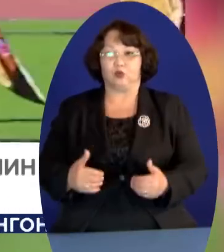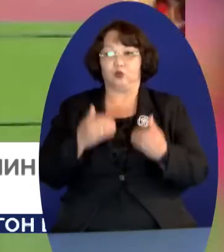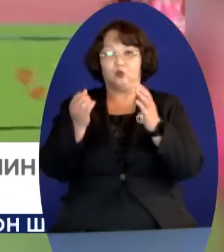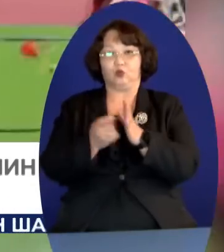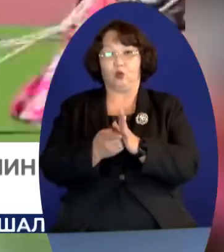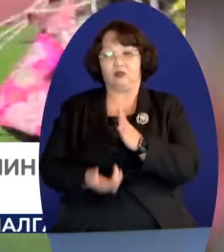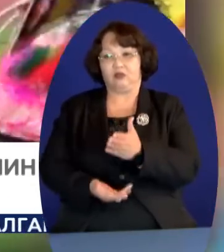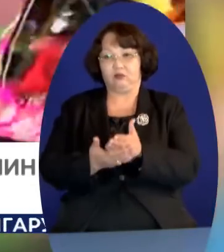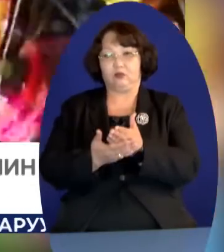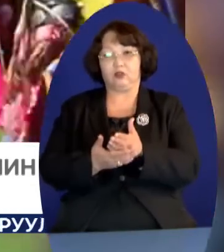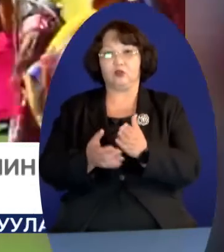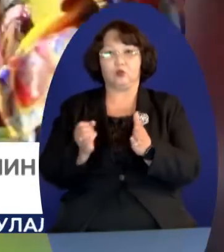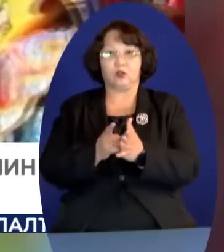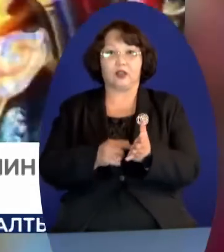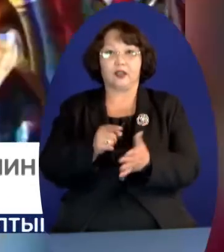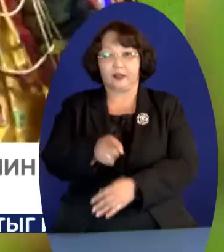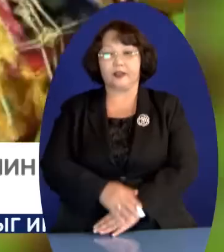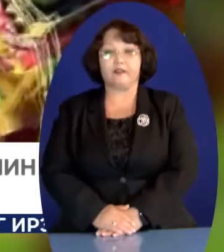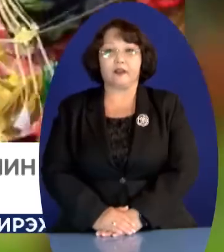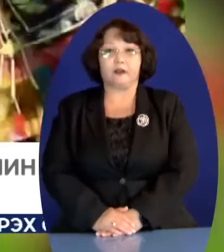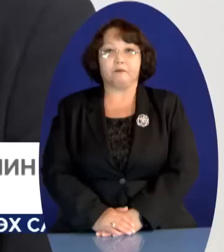ач холбогдолтой.